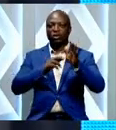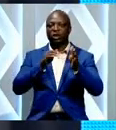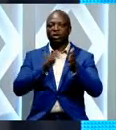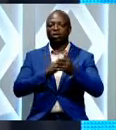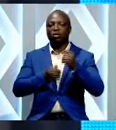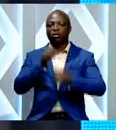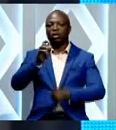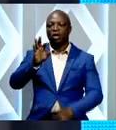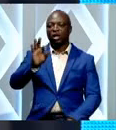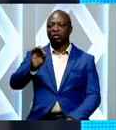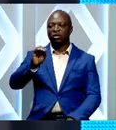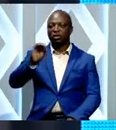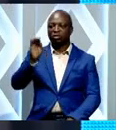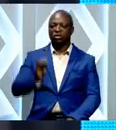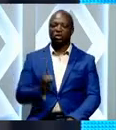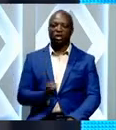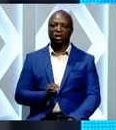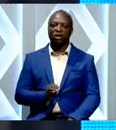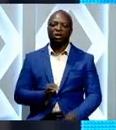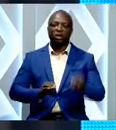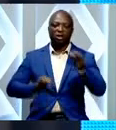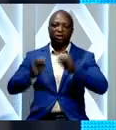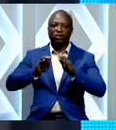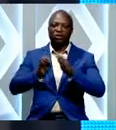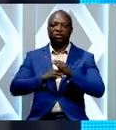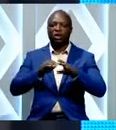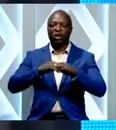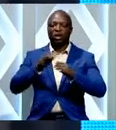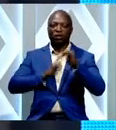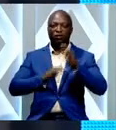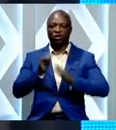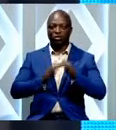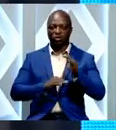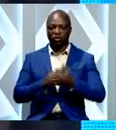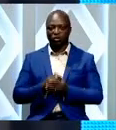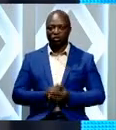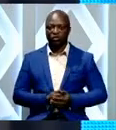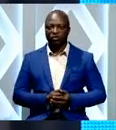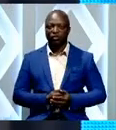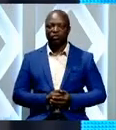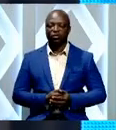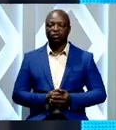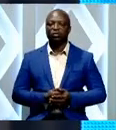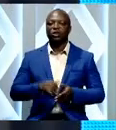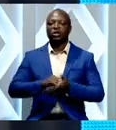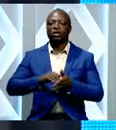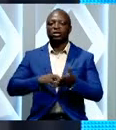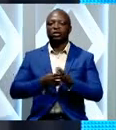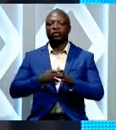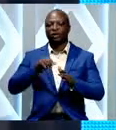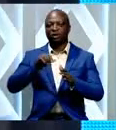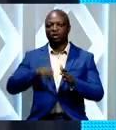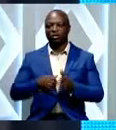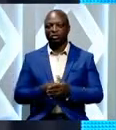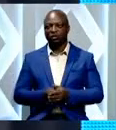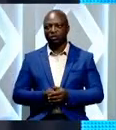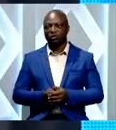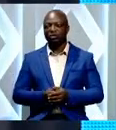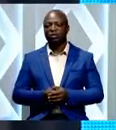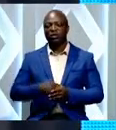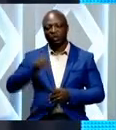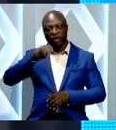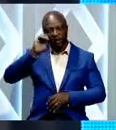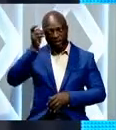de 90% des investissements d'infrastructures. Cela signifie-t-il que les